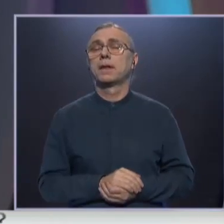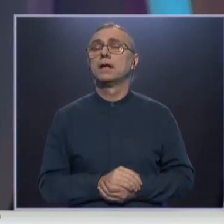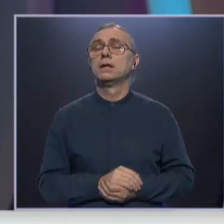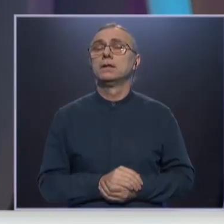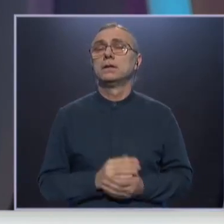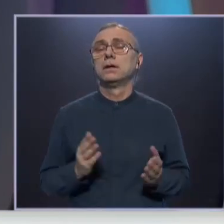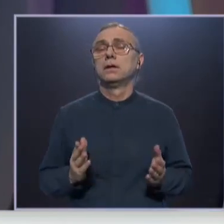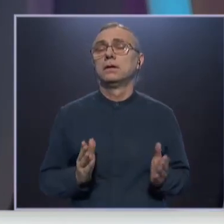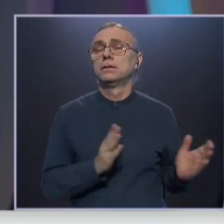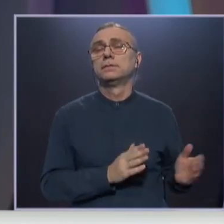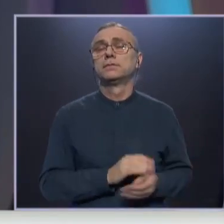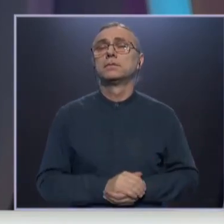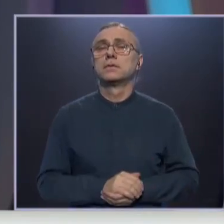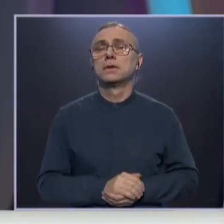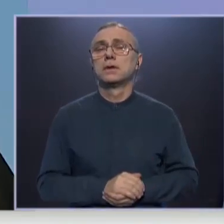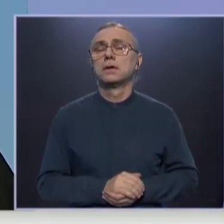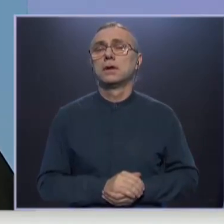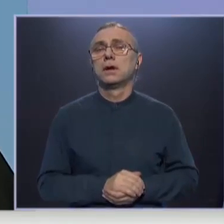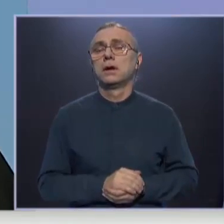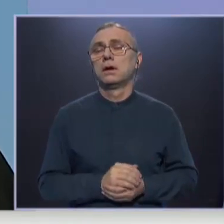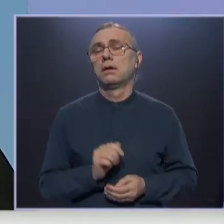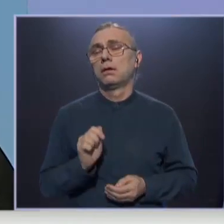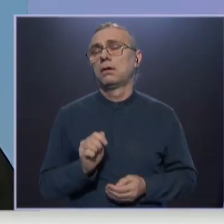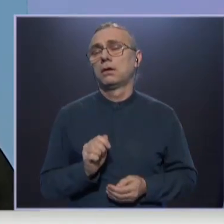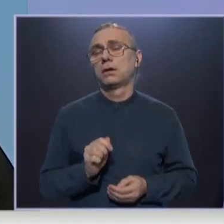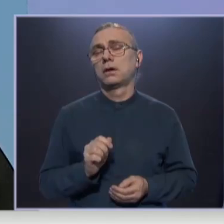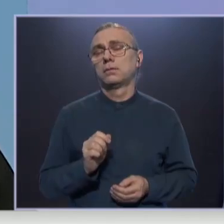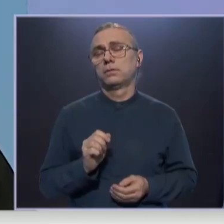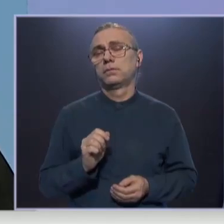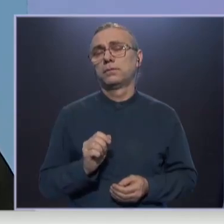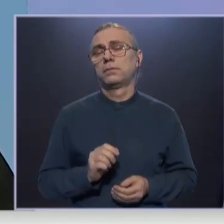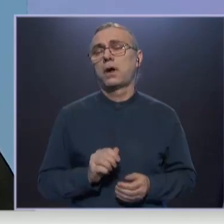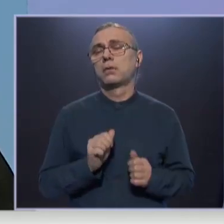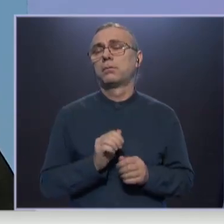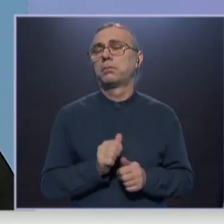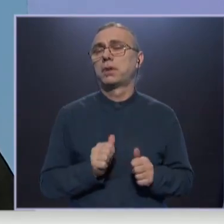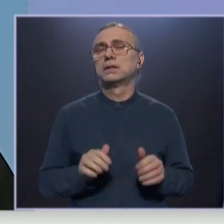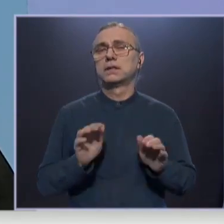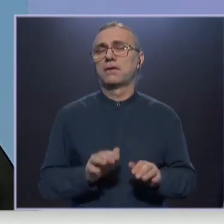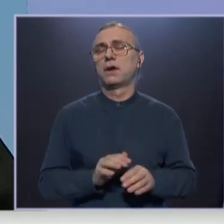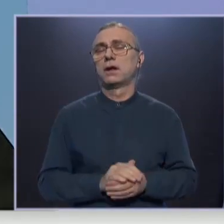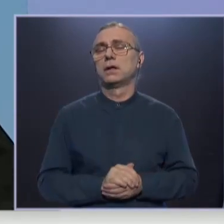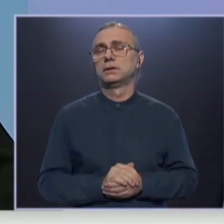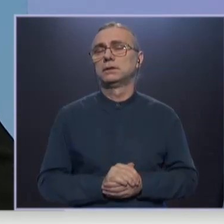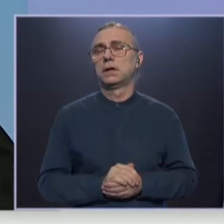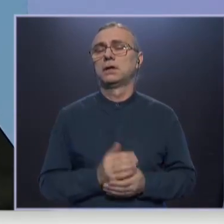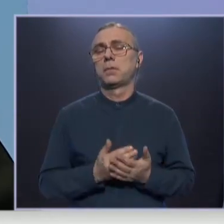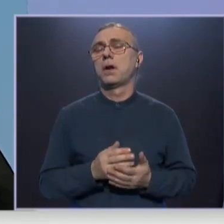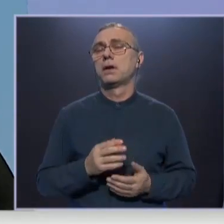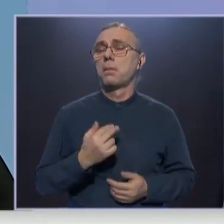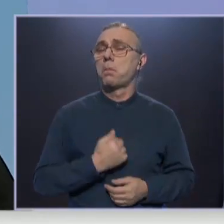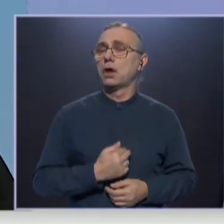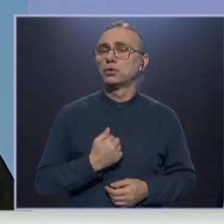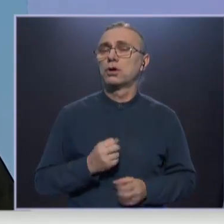знаменем в напутствие человека? Спасибо большое. Покажем их. Да, но батюшка, он благословляет, складывает так ручки, Иисус Христос,